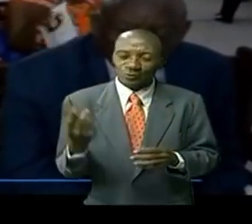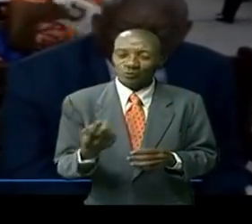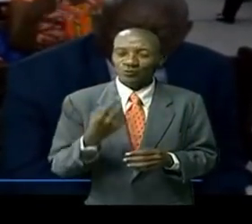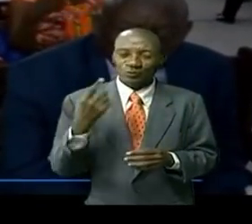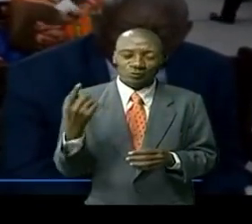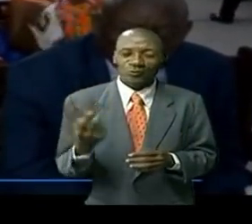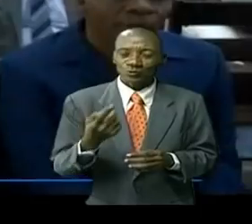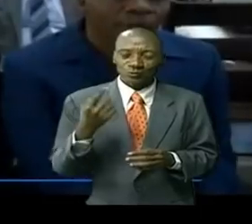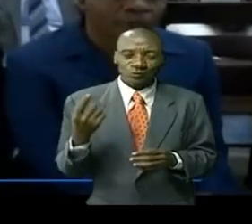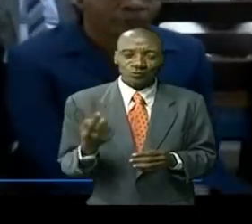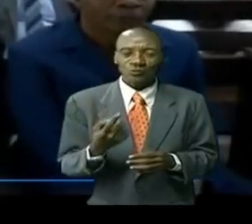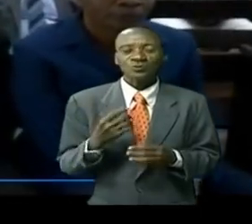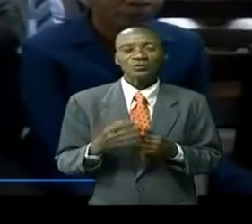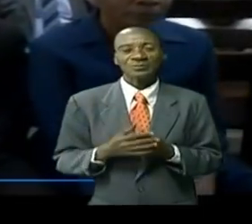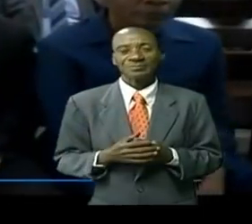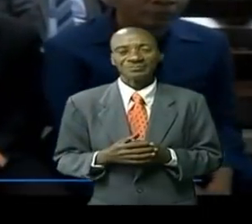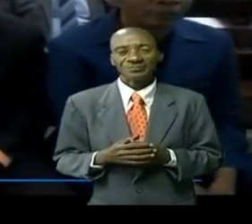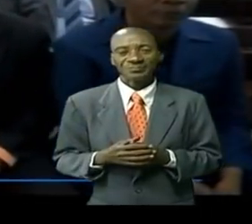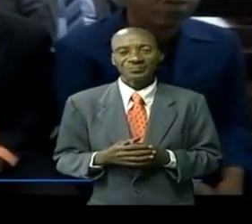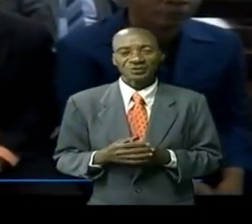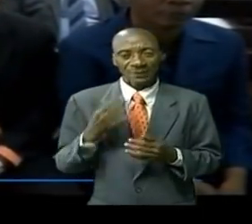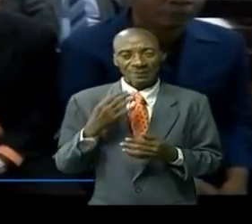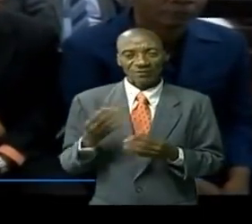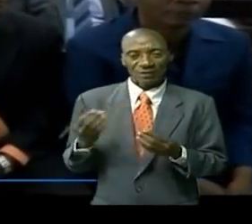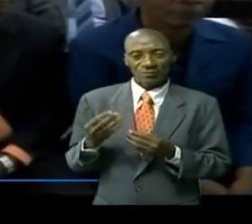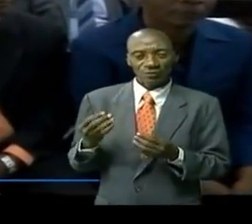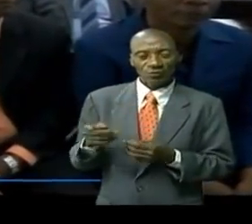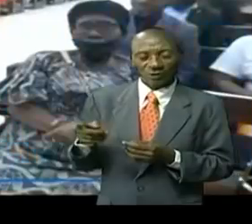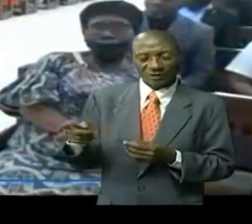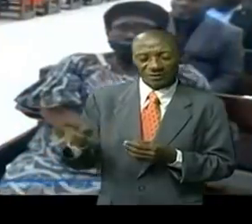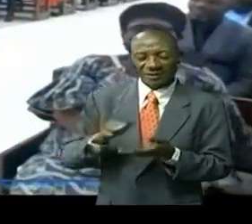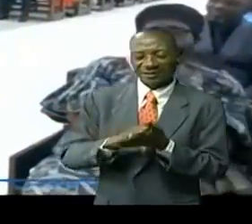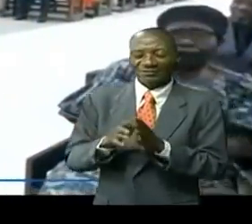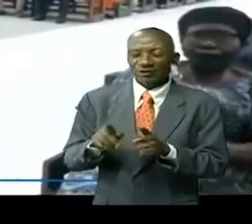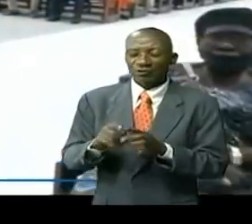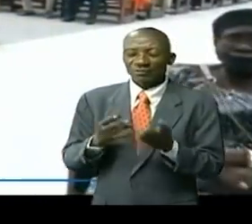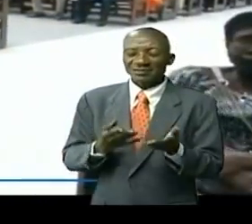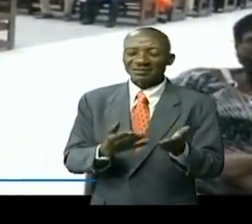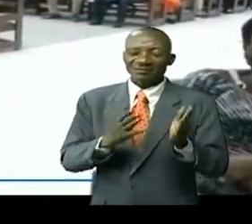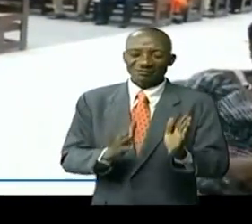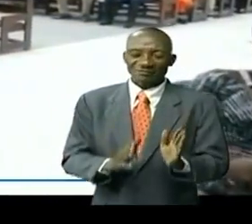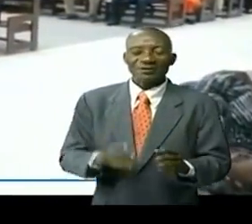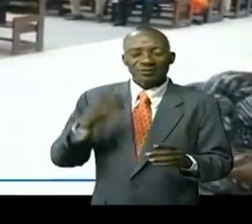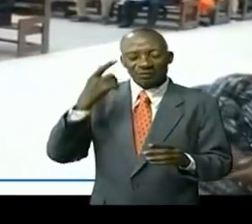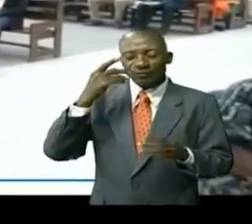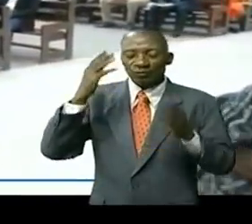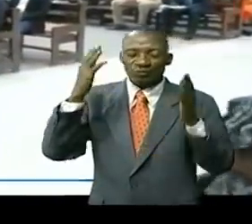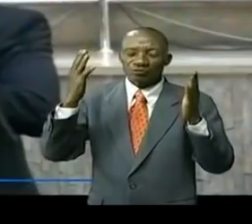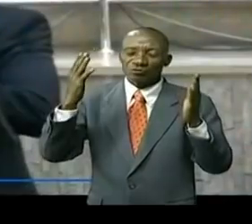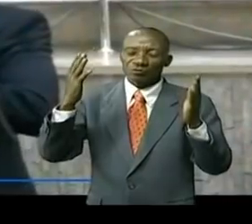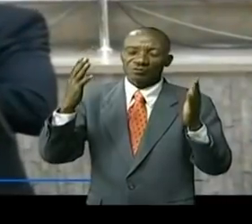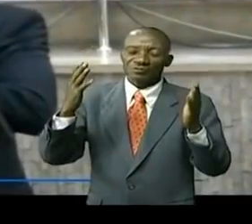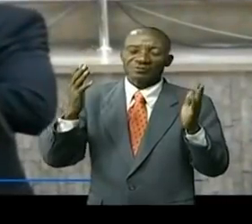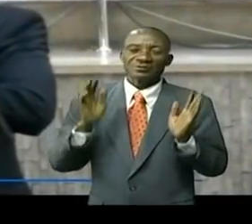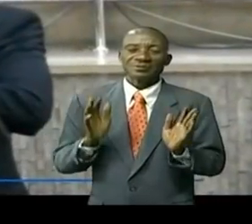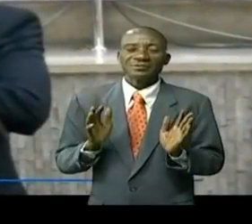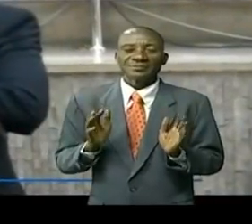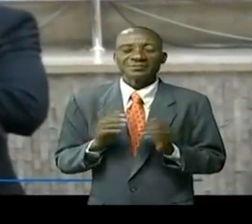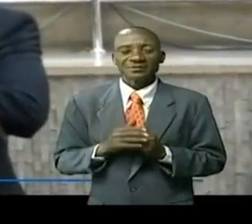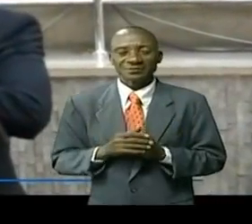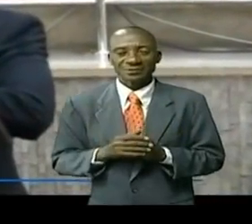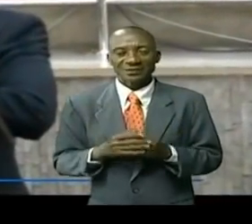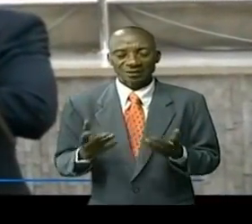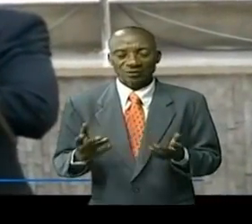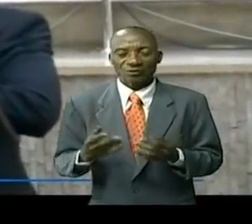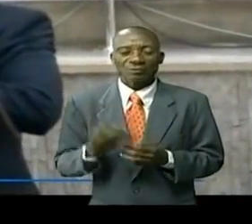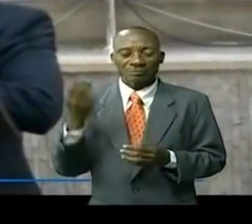élevée, ce qui a fait d'elle une servante de l'Éternel exceptionnelle. L'occasion a été pour son fils Antipas Mbusa